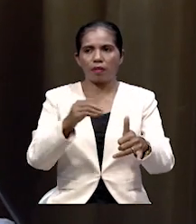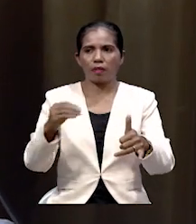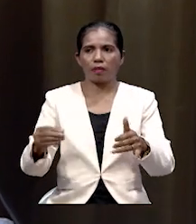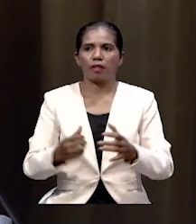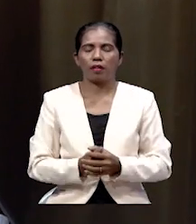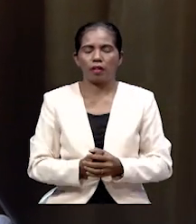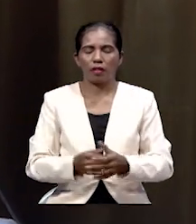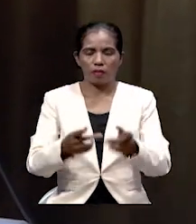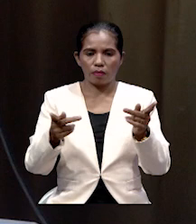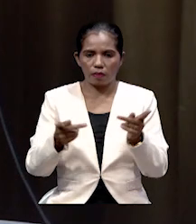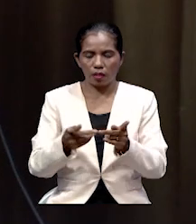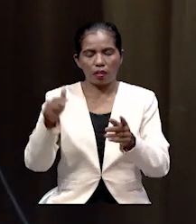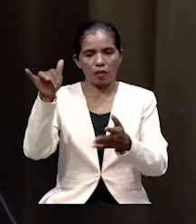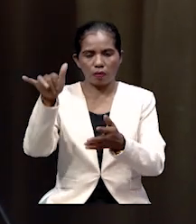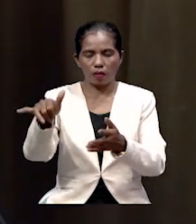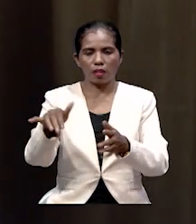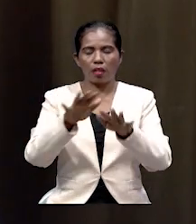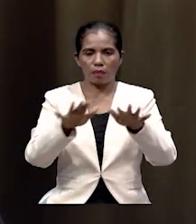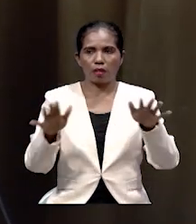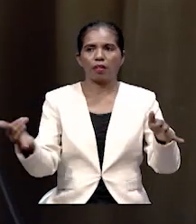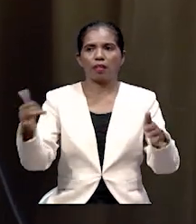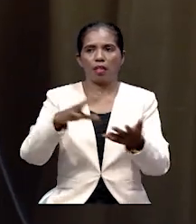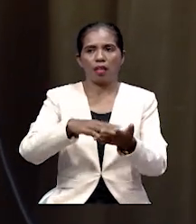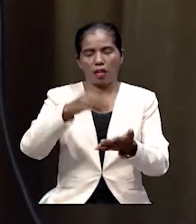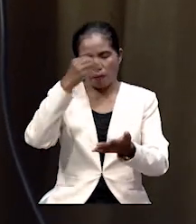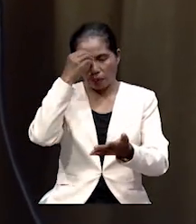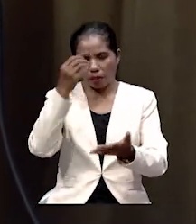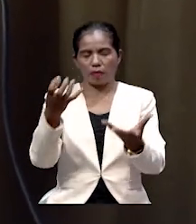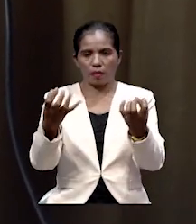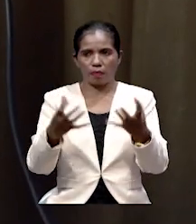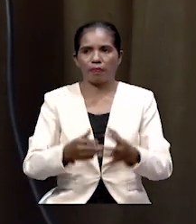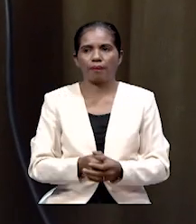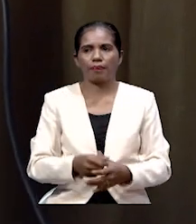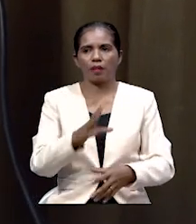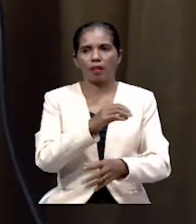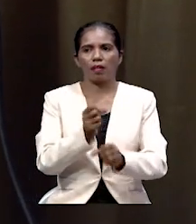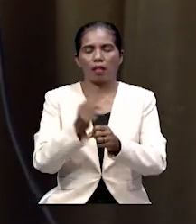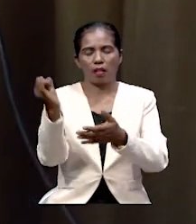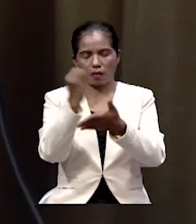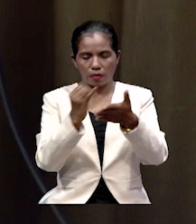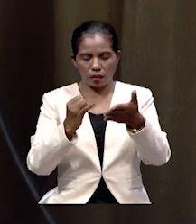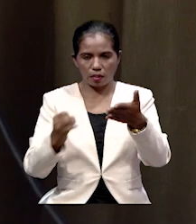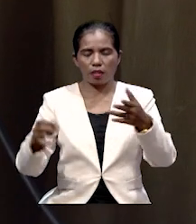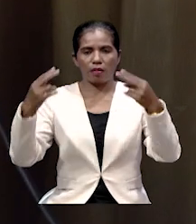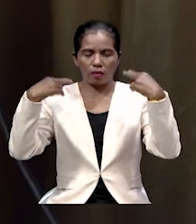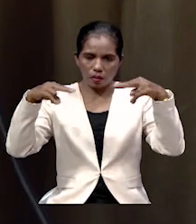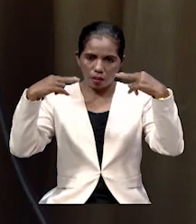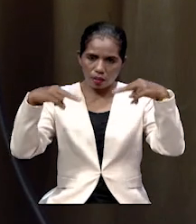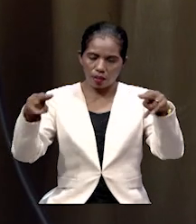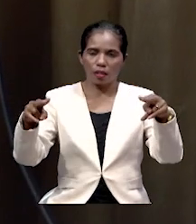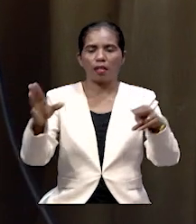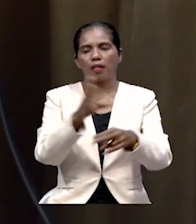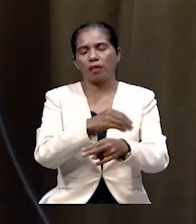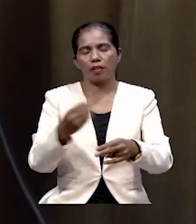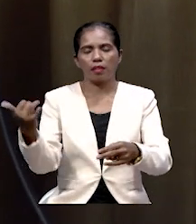di infantili dahi wain, dan para labarik sira bele maya aprende tam buat balo, in terms di halo de zeno, kanta, sira aprende